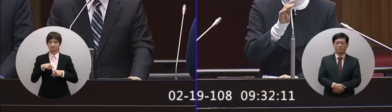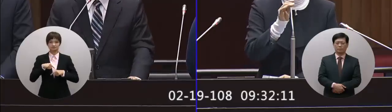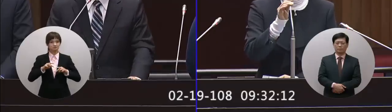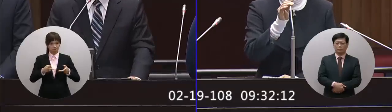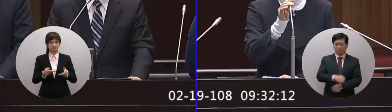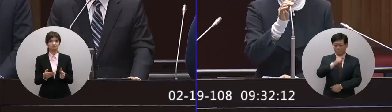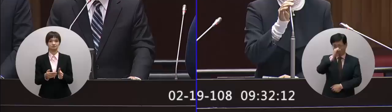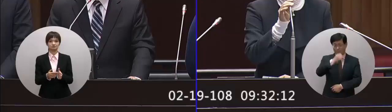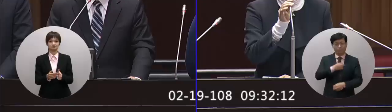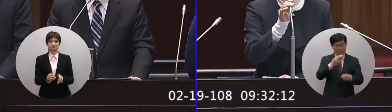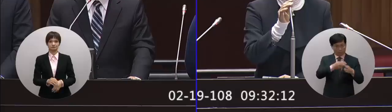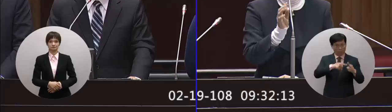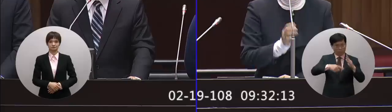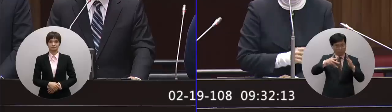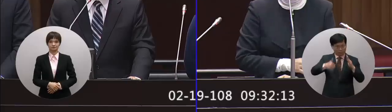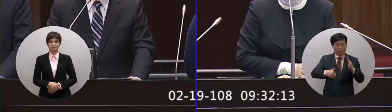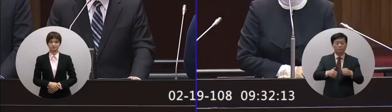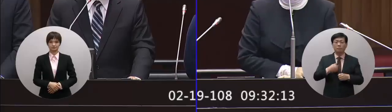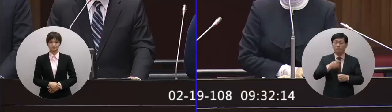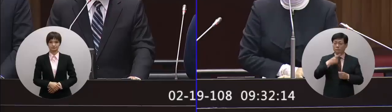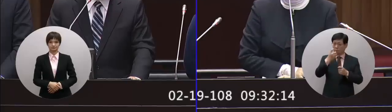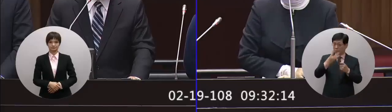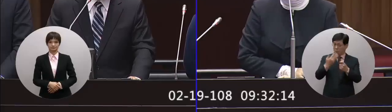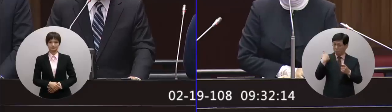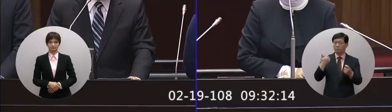的。 好，我相信您院长，因为